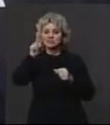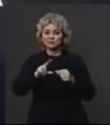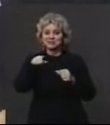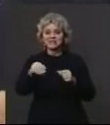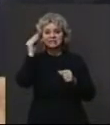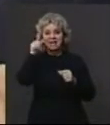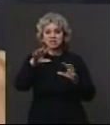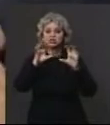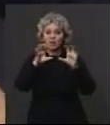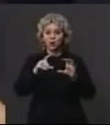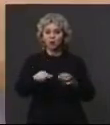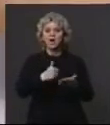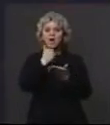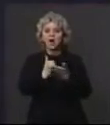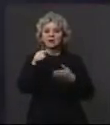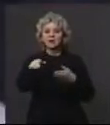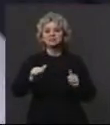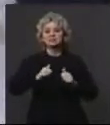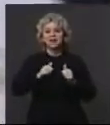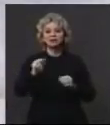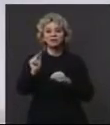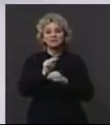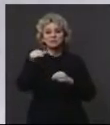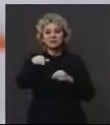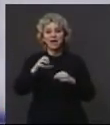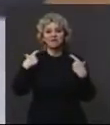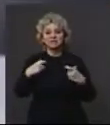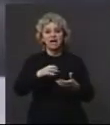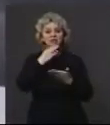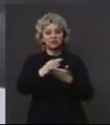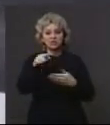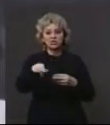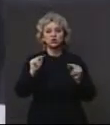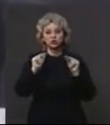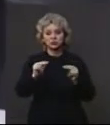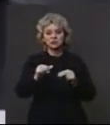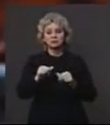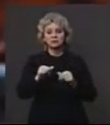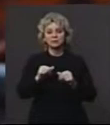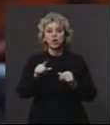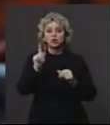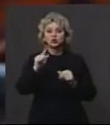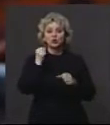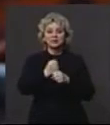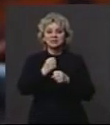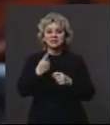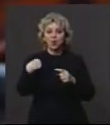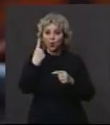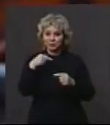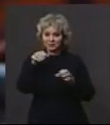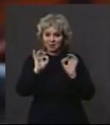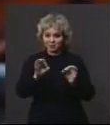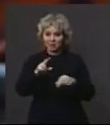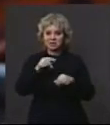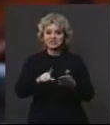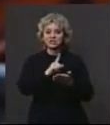специалистов со знанием законов, а главное, стараются воспитать в офицерах ответственность и честность. Чтобы создать облик нормального полицейского, в